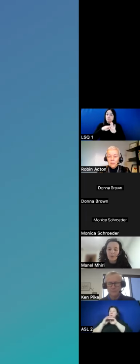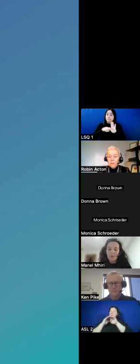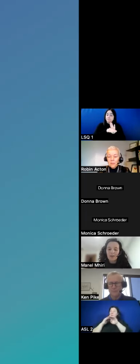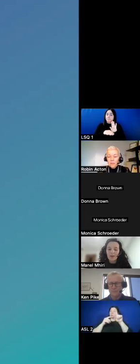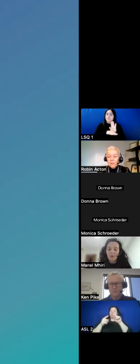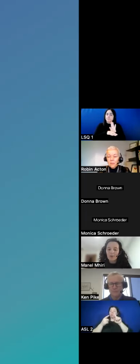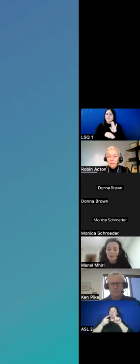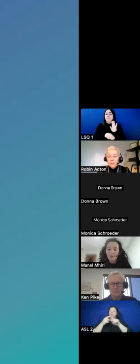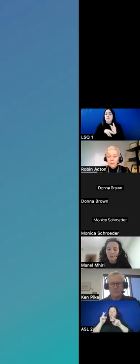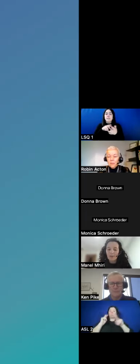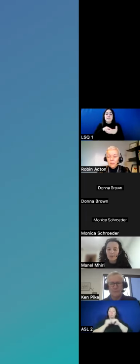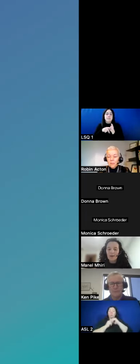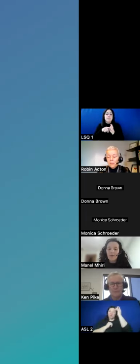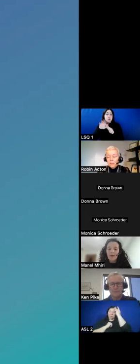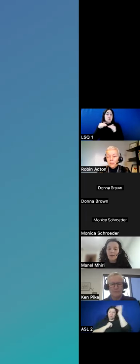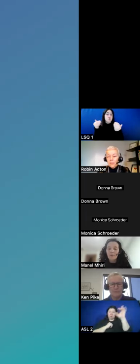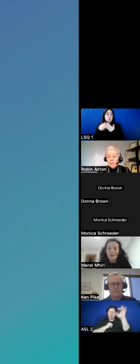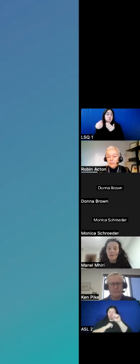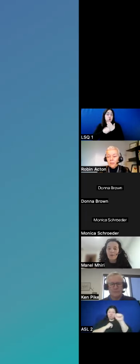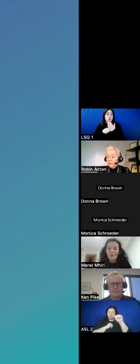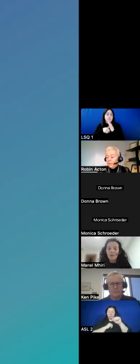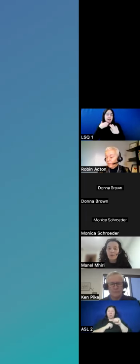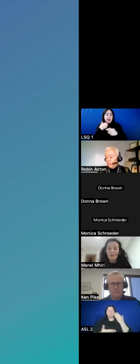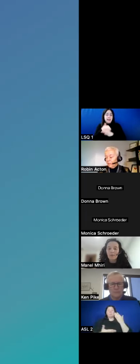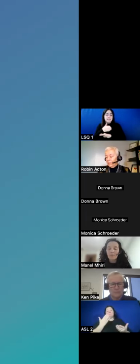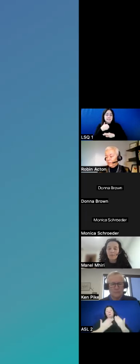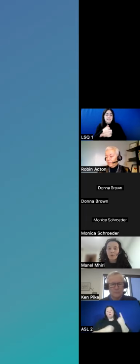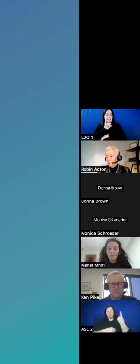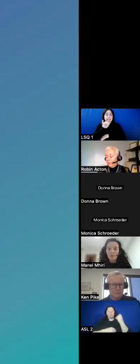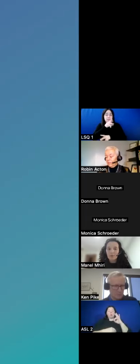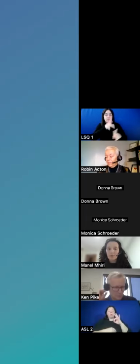les renseignements sont accessibles aux personnes ayant une déficience intellectuelle.